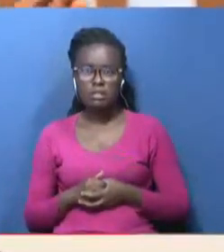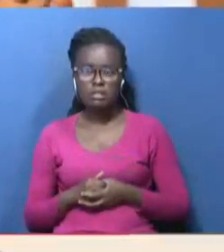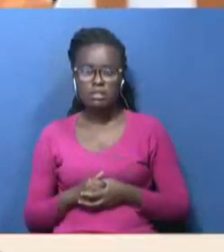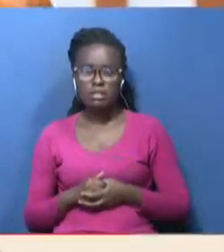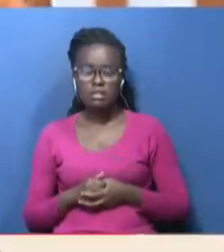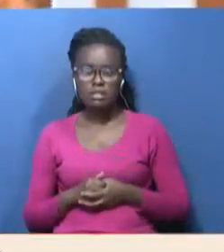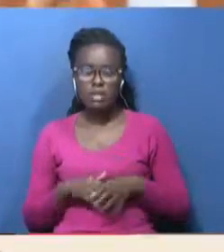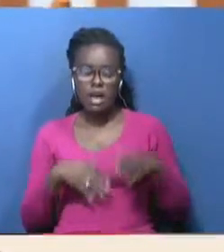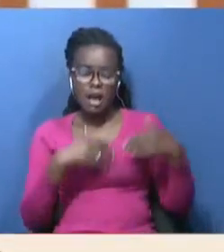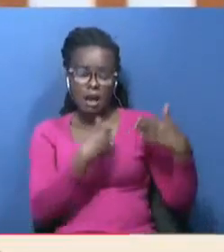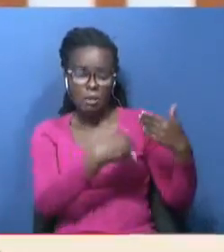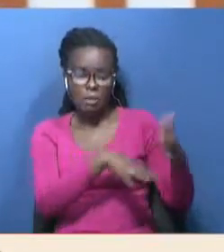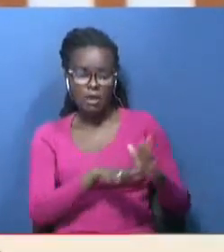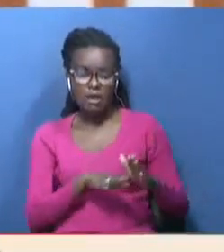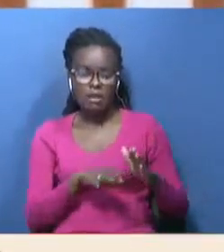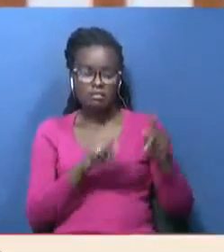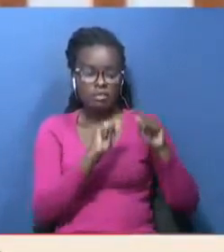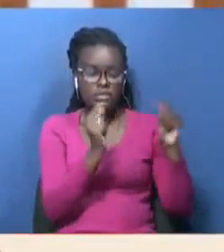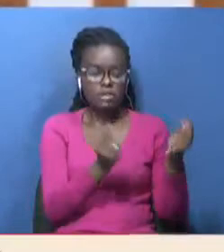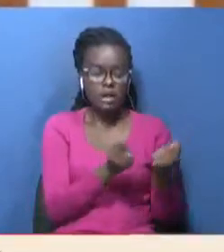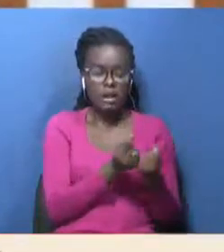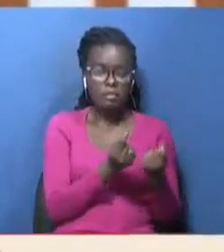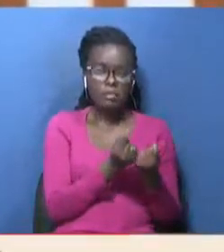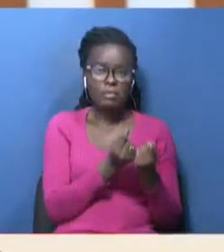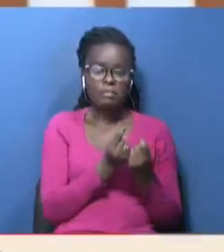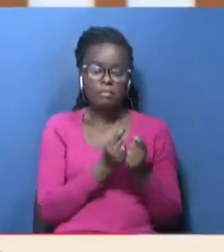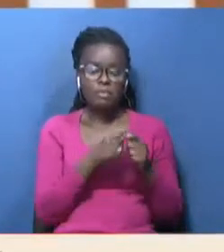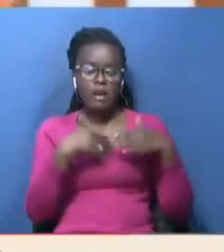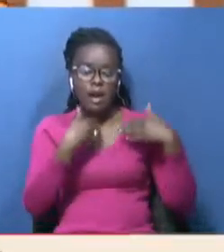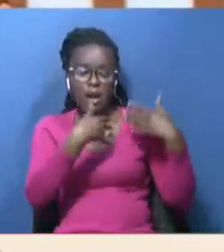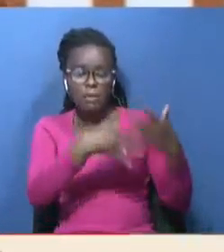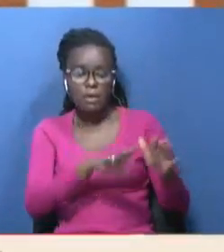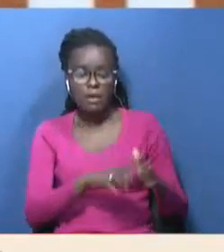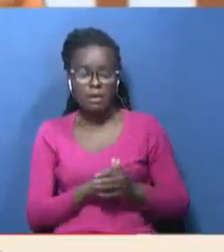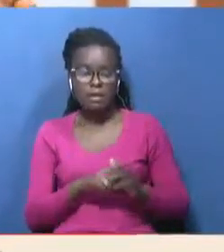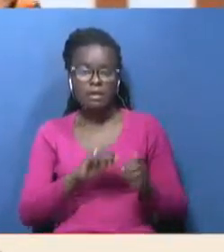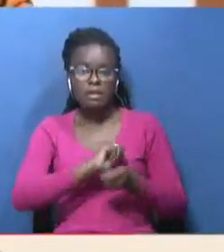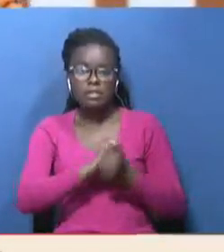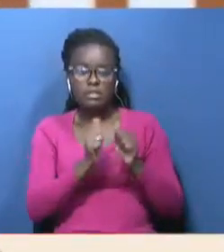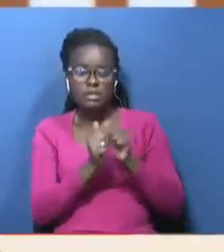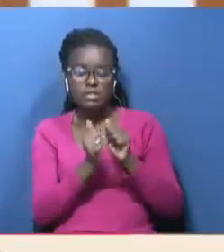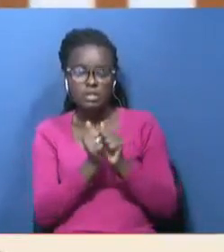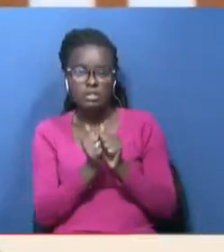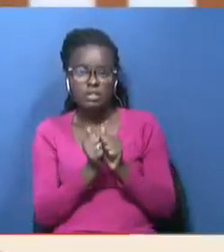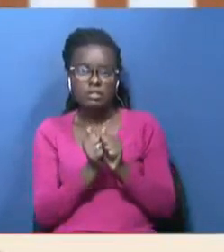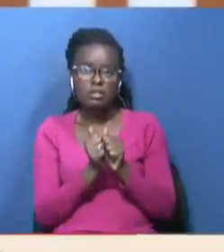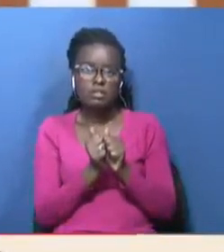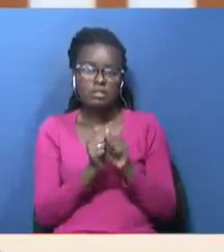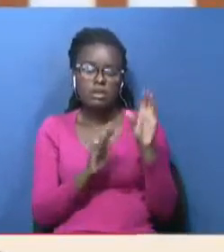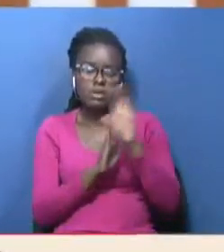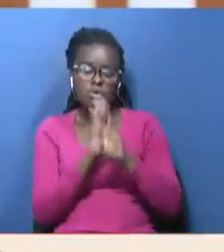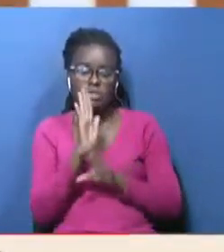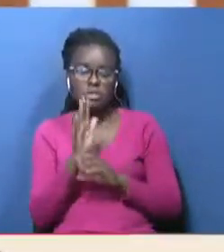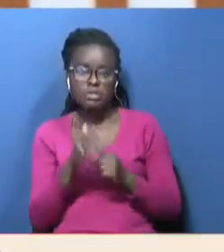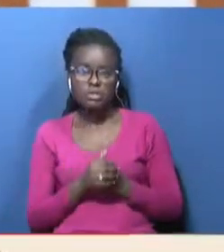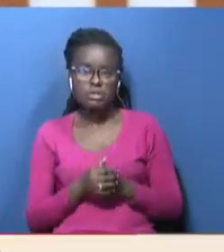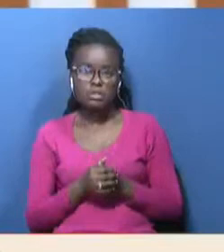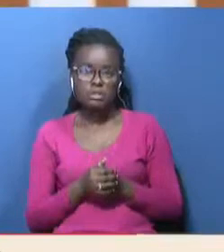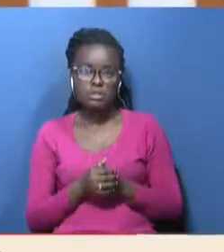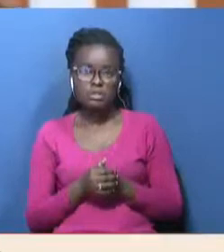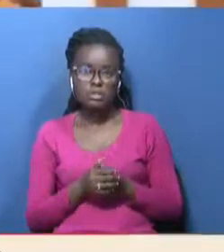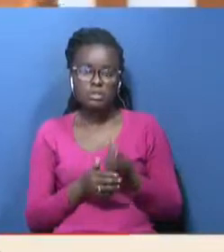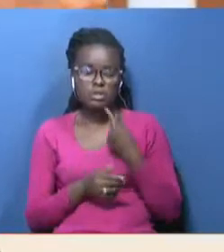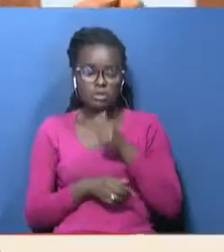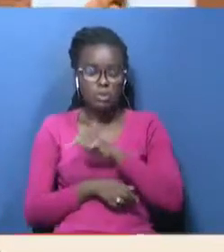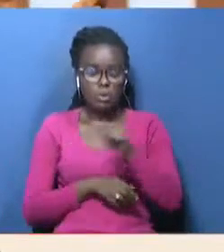away from ethnicity, away from changing the constitution so that us as